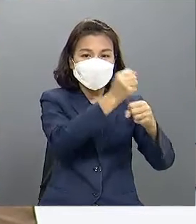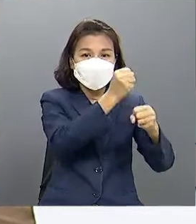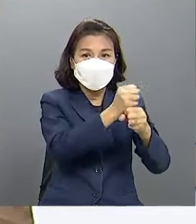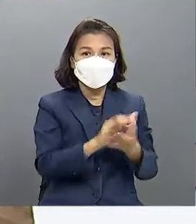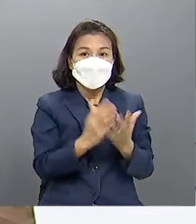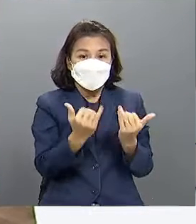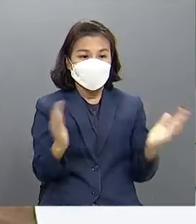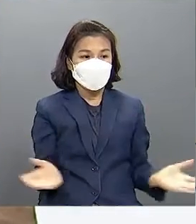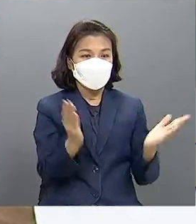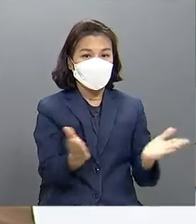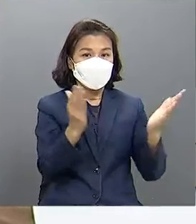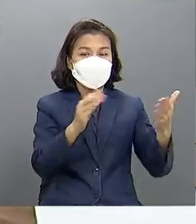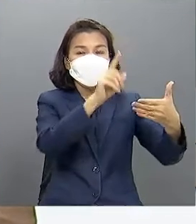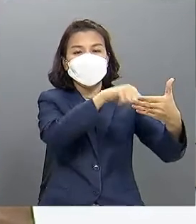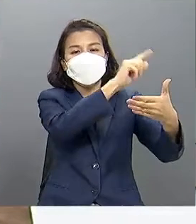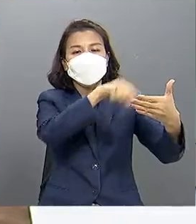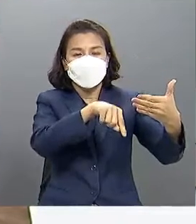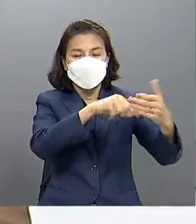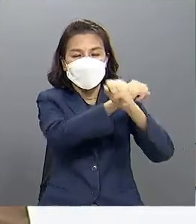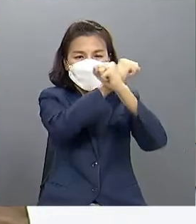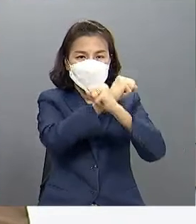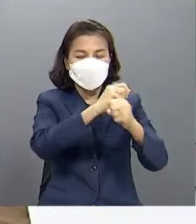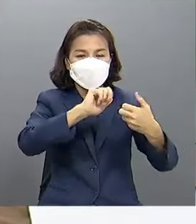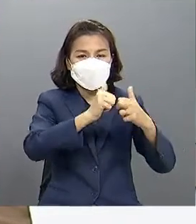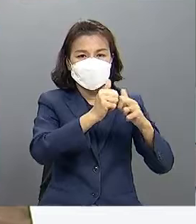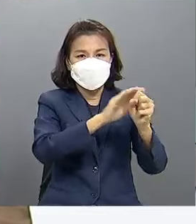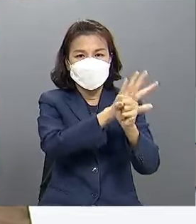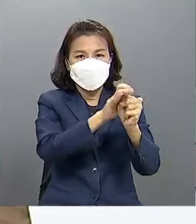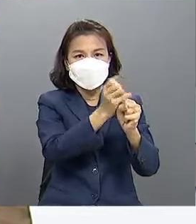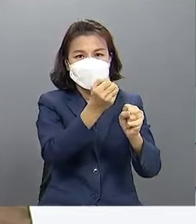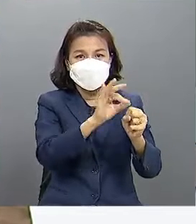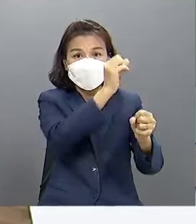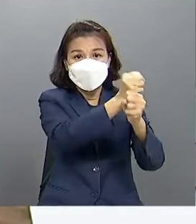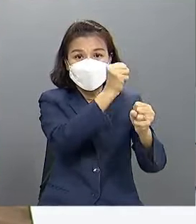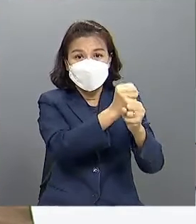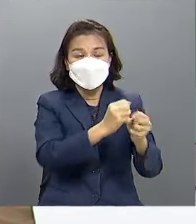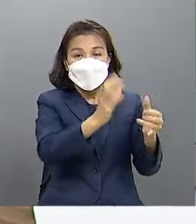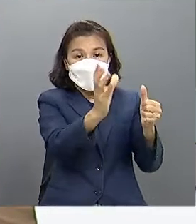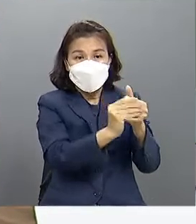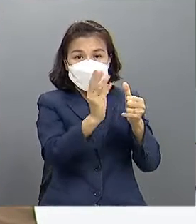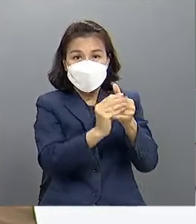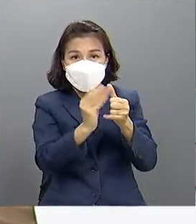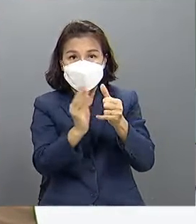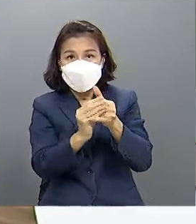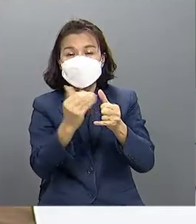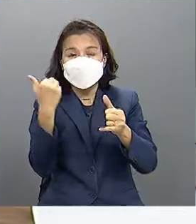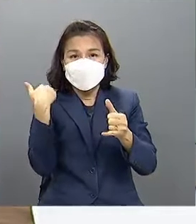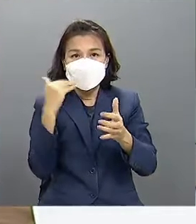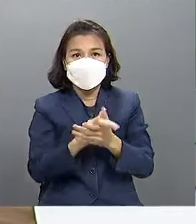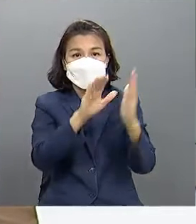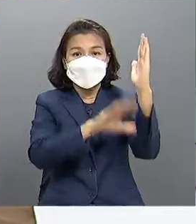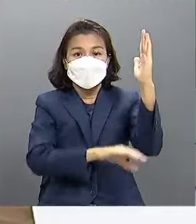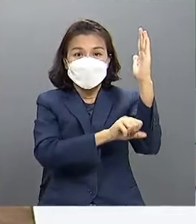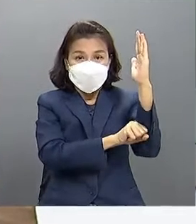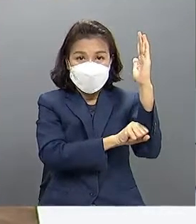ท่ามกลางมาตรการป้องกันโควิช 19ครับหลังจากที่พบผู้ติดเชื้อในเกือบทุกตำบลส่วนจังหวัดสงขลาตอนนี้ผู้สมัครส่วนใหญ่